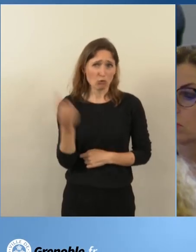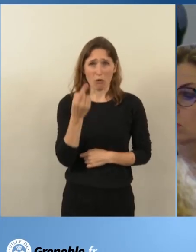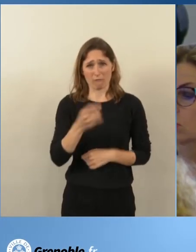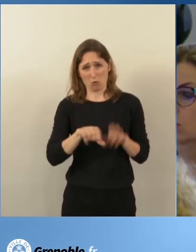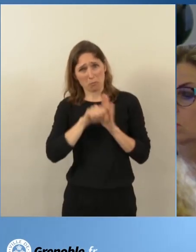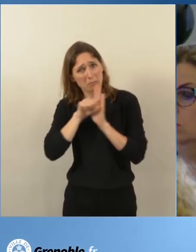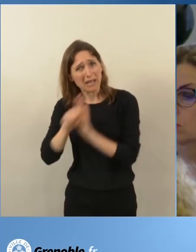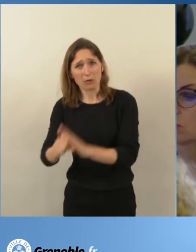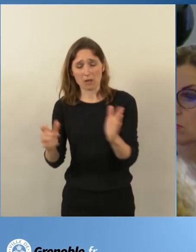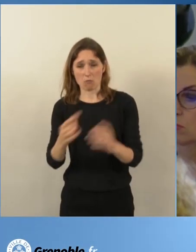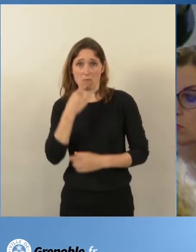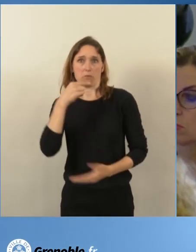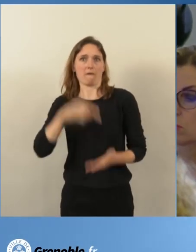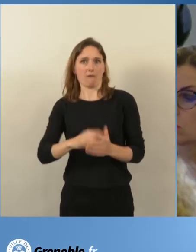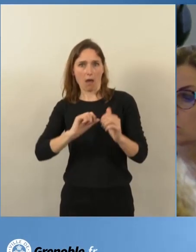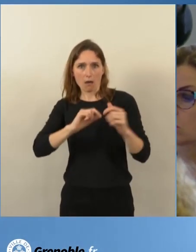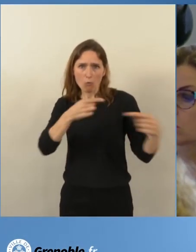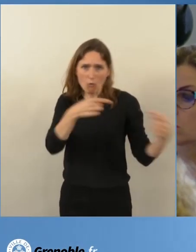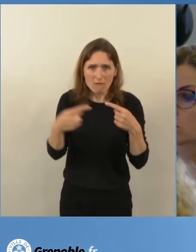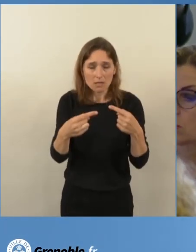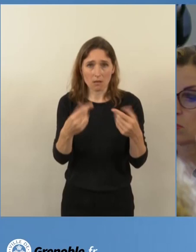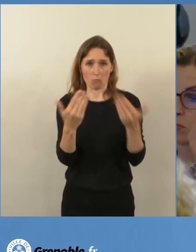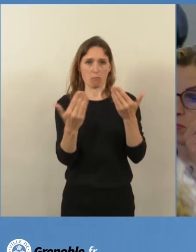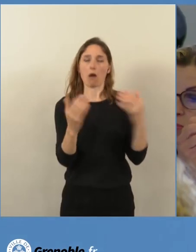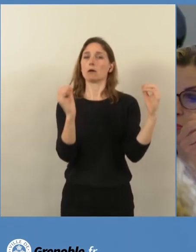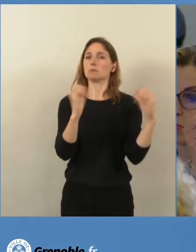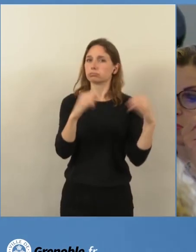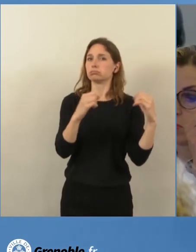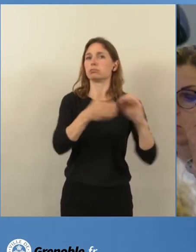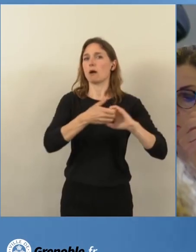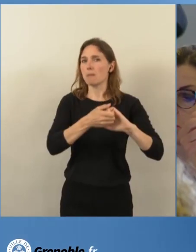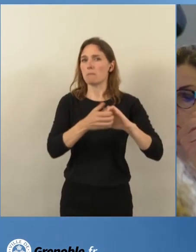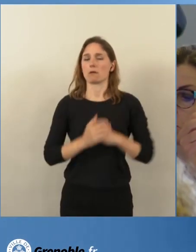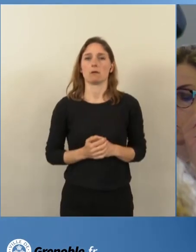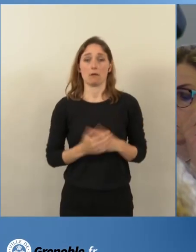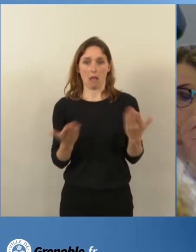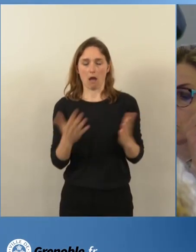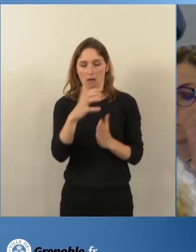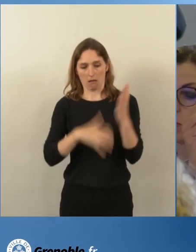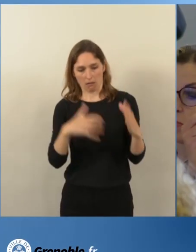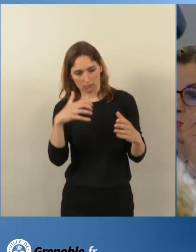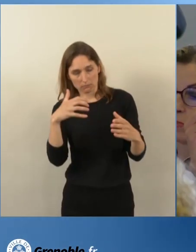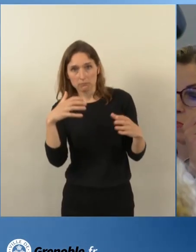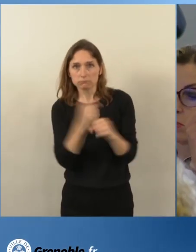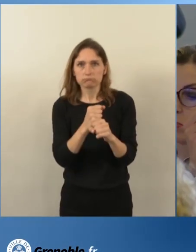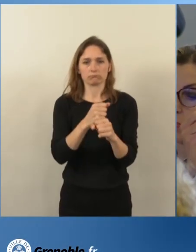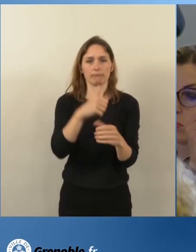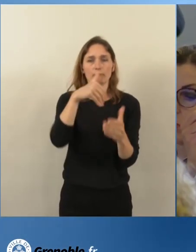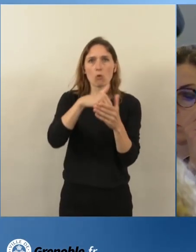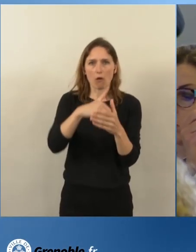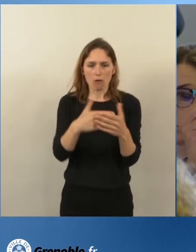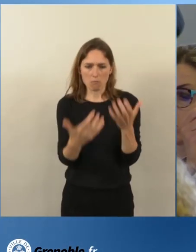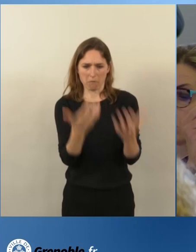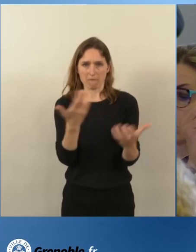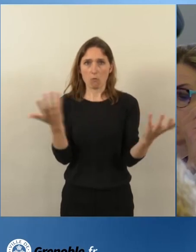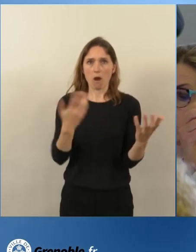le conflit sur l'accord amiable et comme nous le voyons là dans ce rendu acte vous êtes condamné par exemple à payer 37